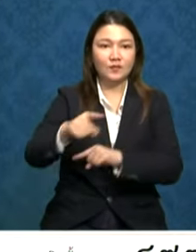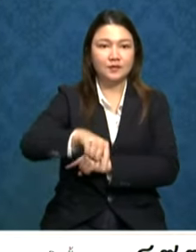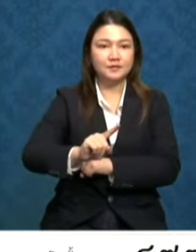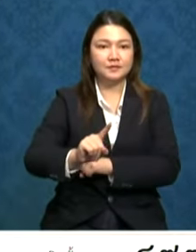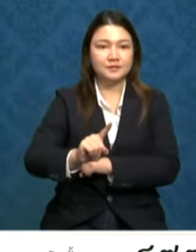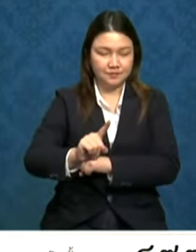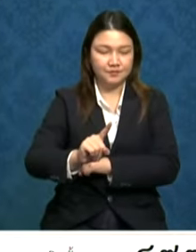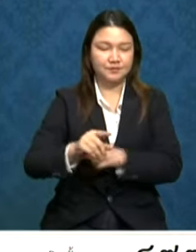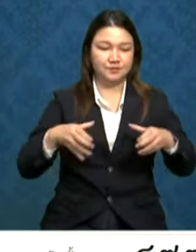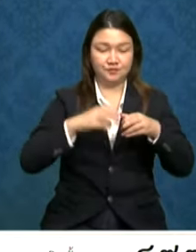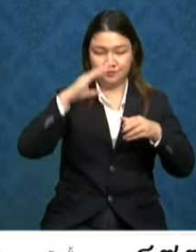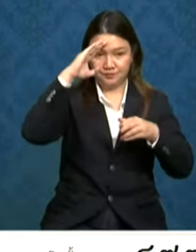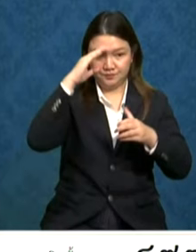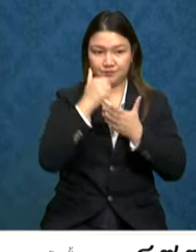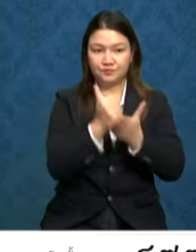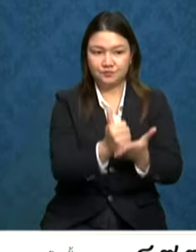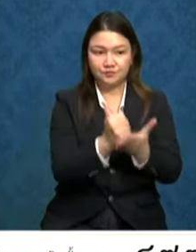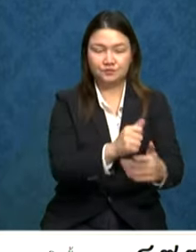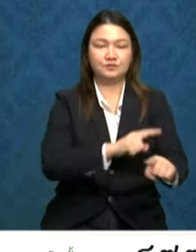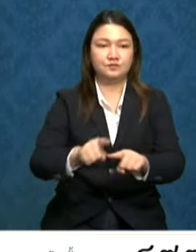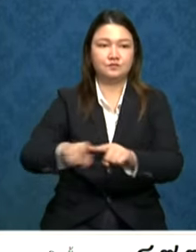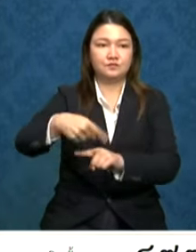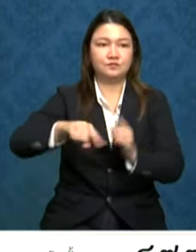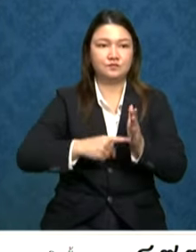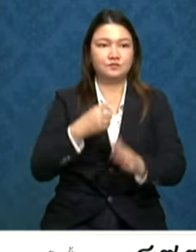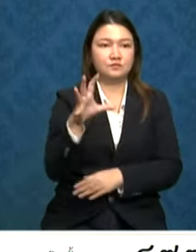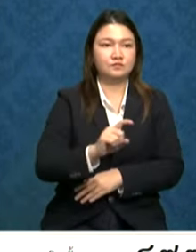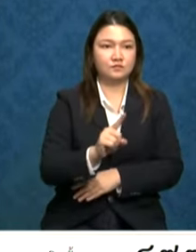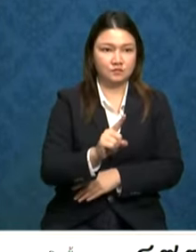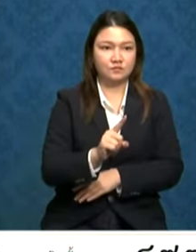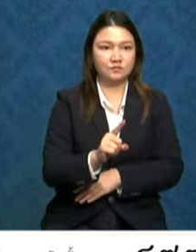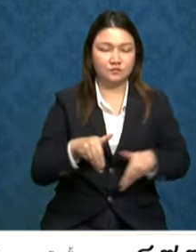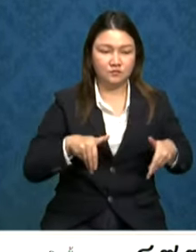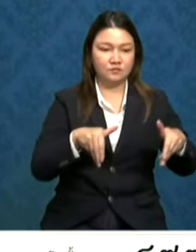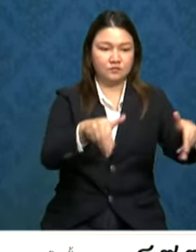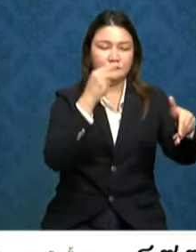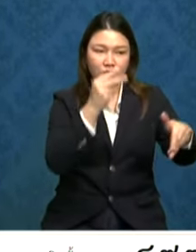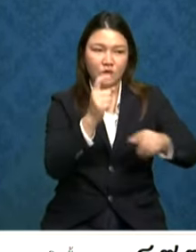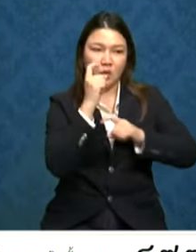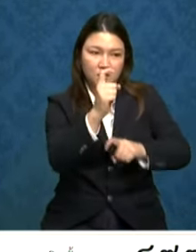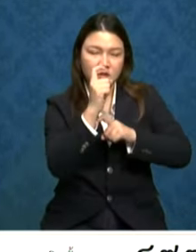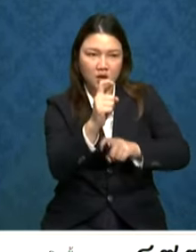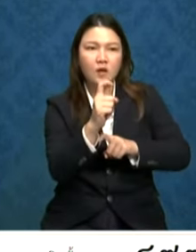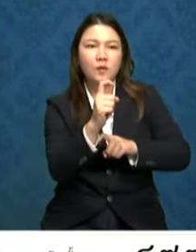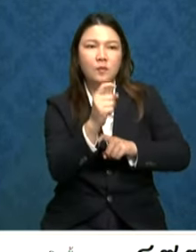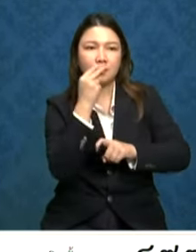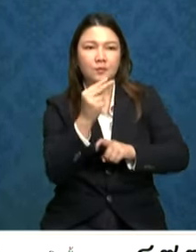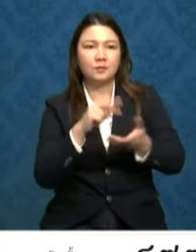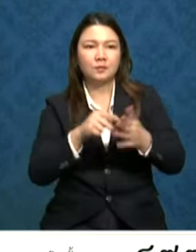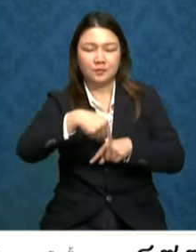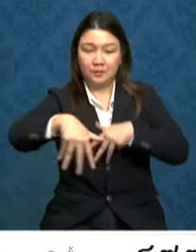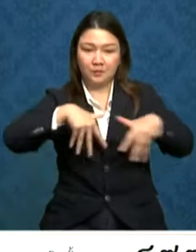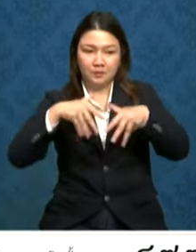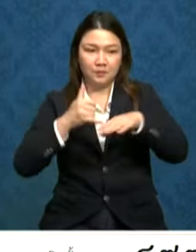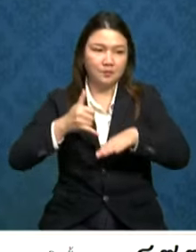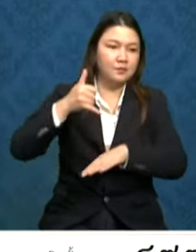ที่ทหารพัฒนาไปดำเนินการเนี่ยเริ่มต้นจากเป็นพื้นที่ที่ล่อแหลมมีอันตรายไม่ปลอดภัยสำหรับหน่่วยงานพลเรือนที่